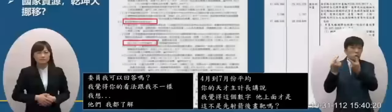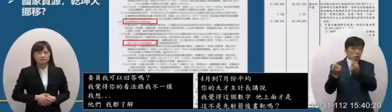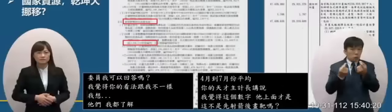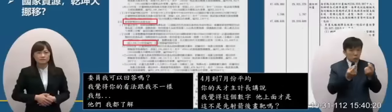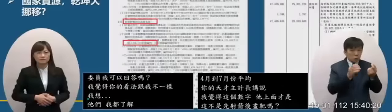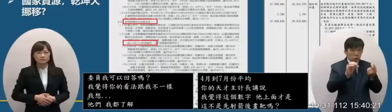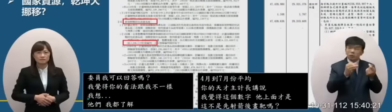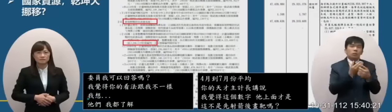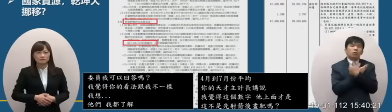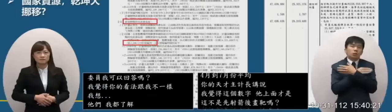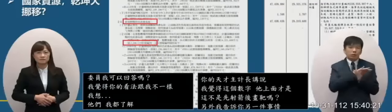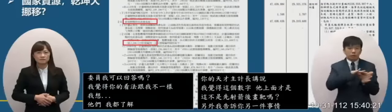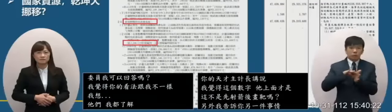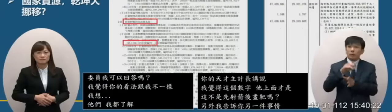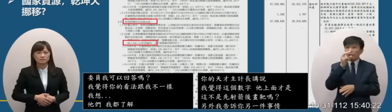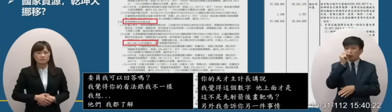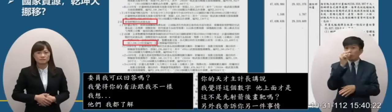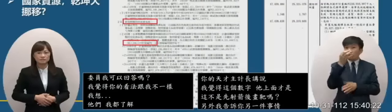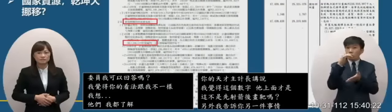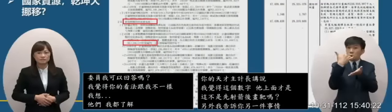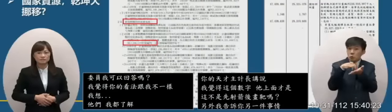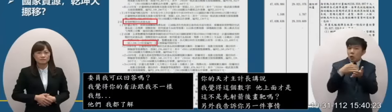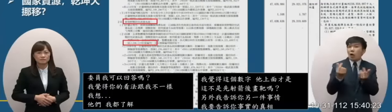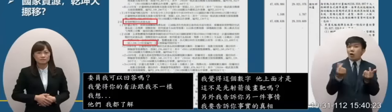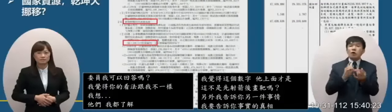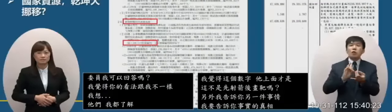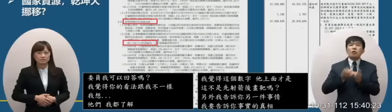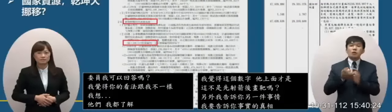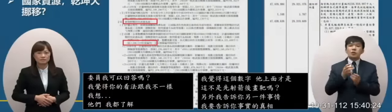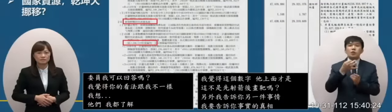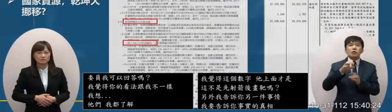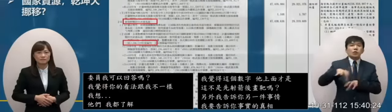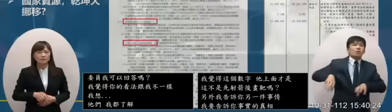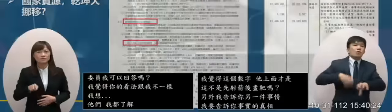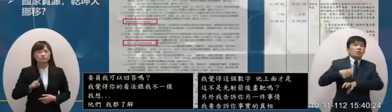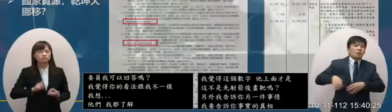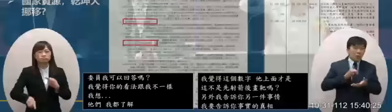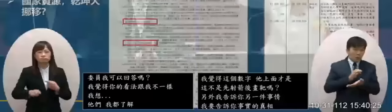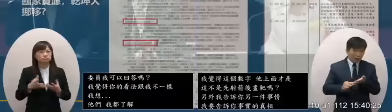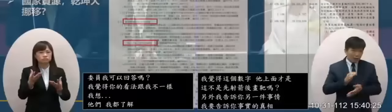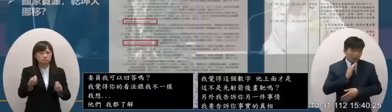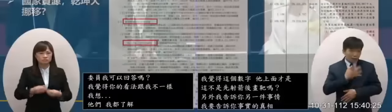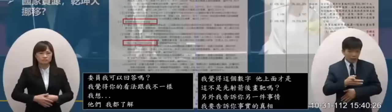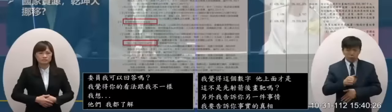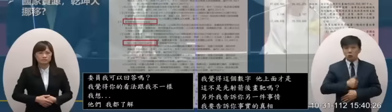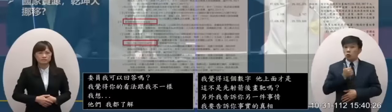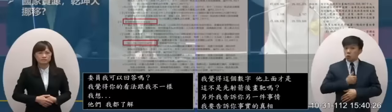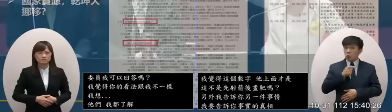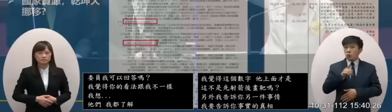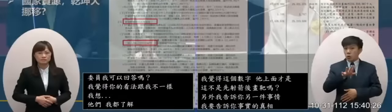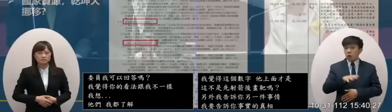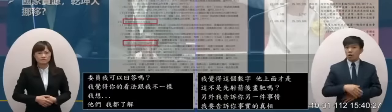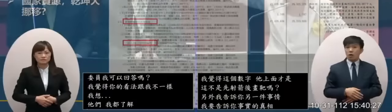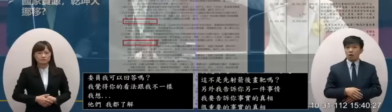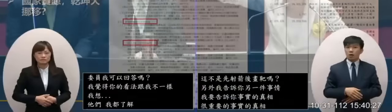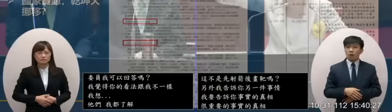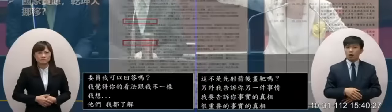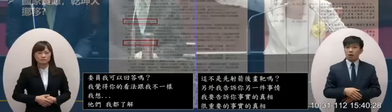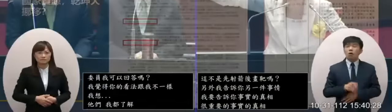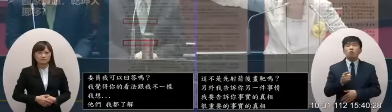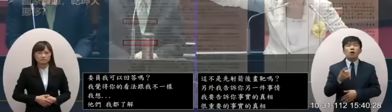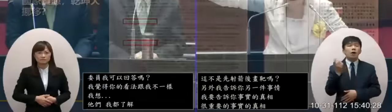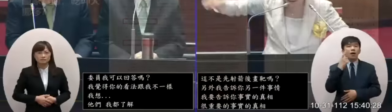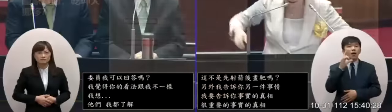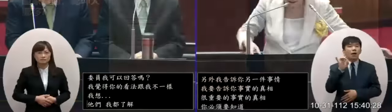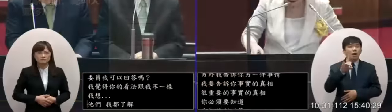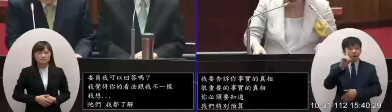预算呢，变成了五轨搬运的巧门。 没这回事， 院长。有这回事，我们把你的，我们只是举个